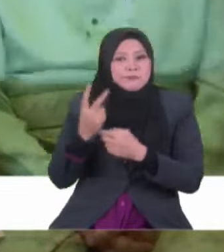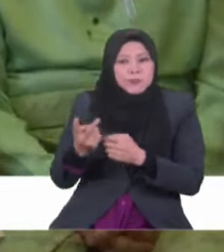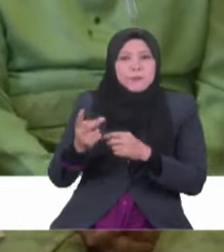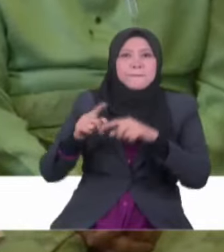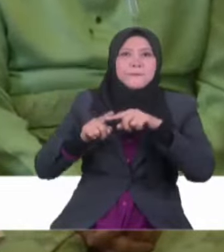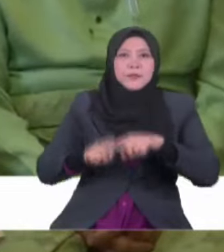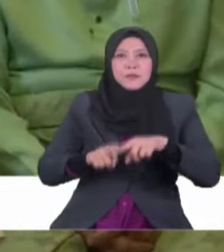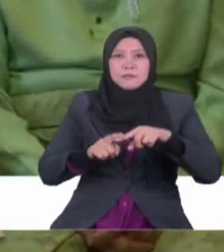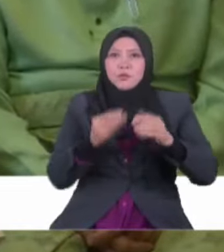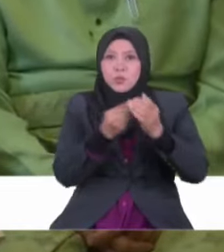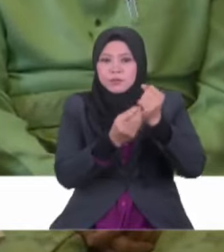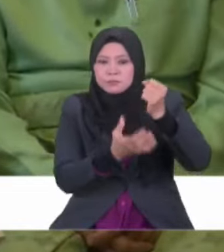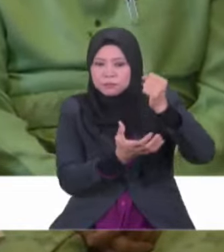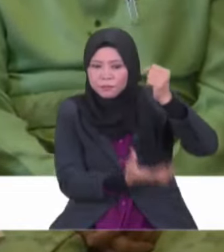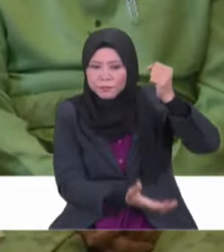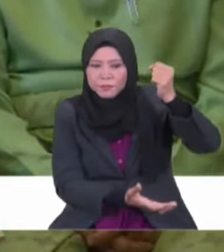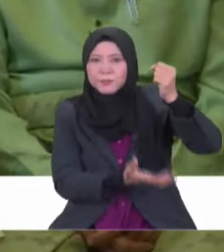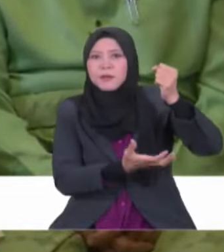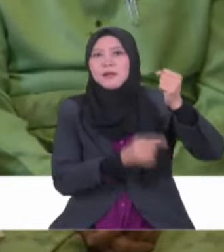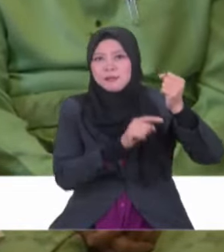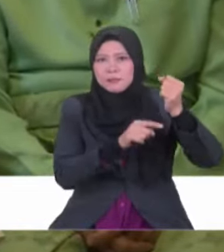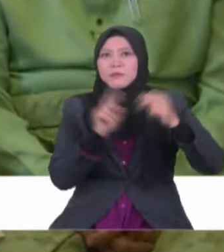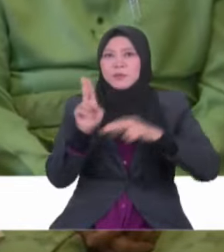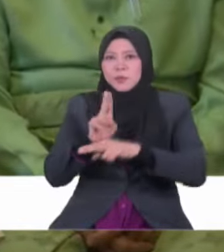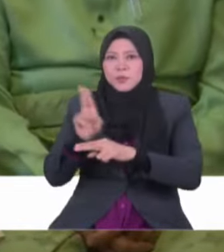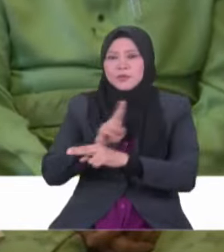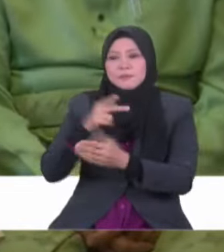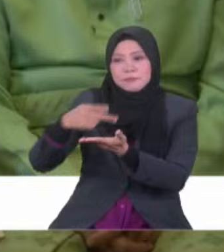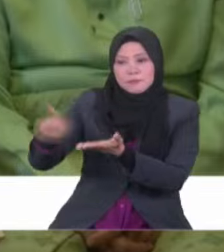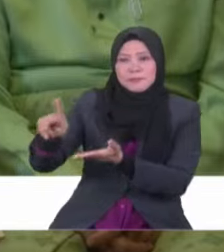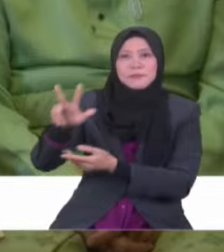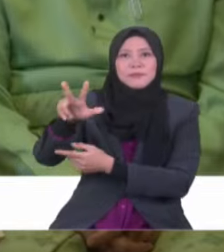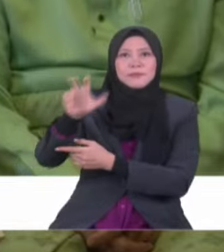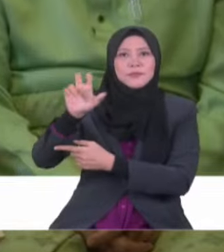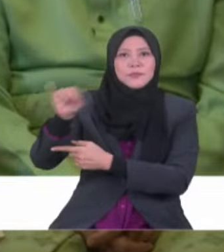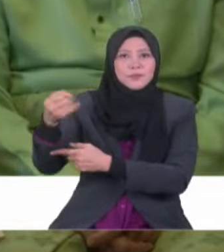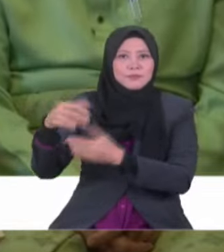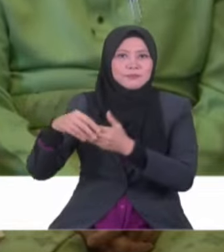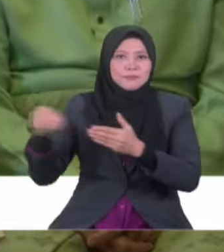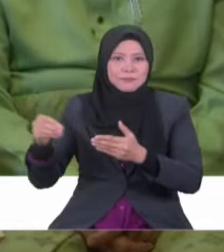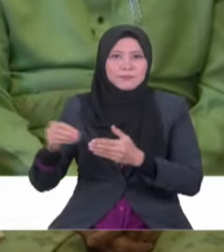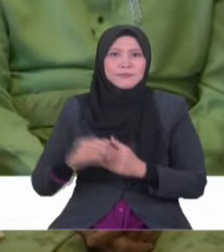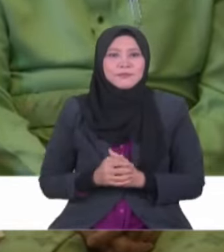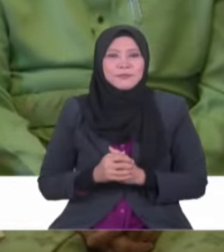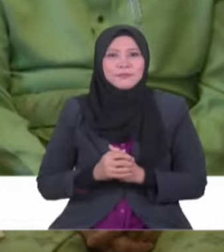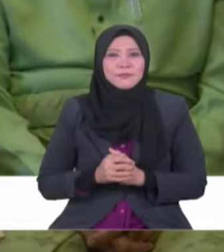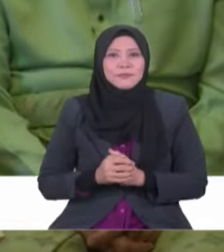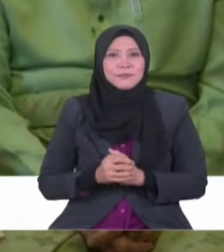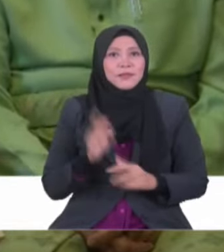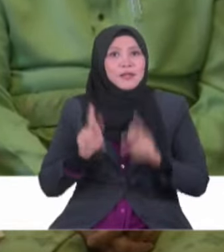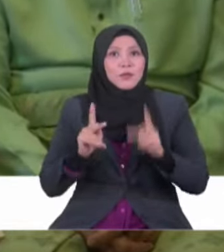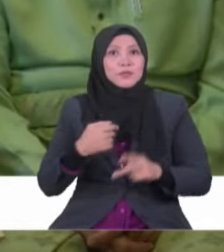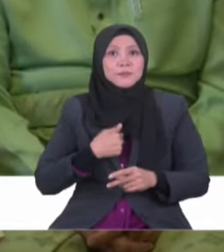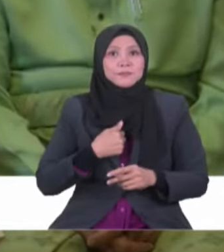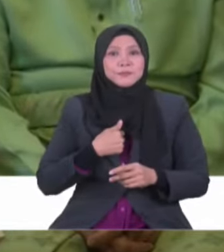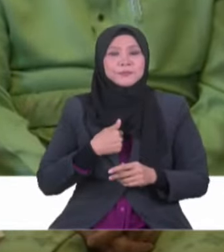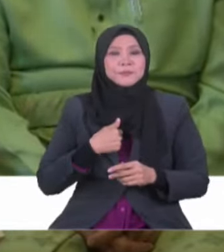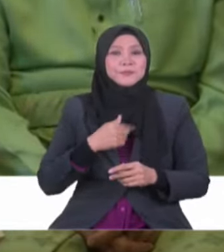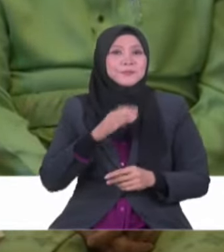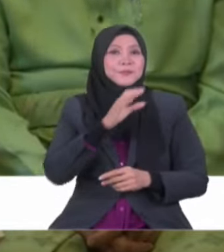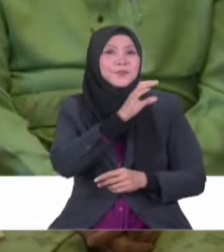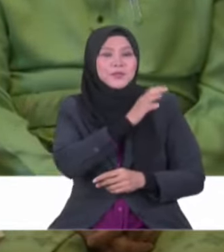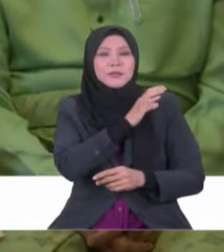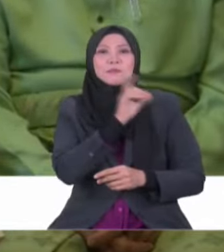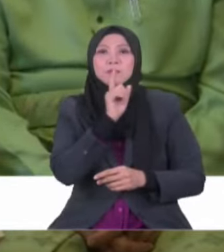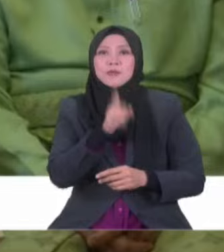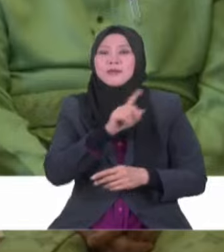pakai. Jadi alhamdulillah kita tengok satu, kalau saya lihatlah, bukan masalah saya pengusi kan ya, tetapi